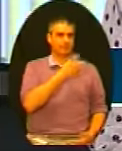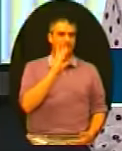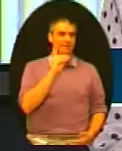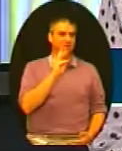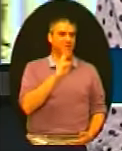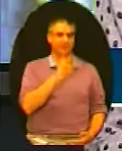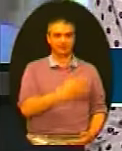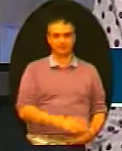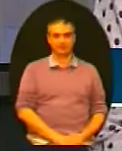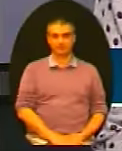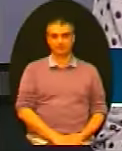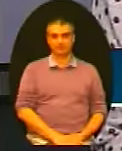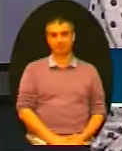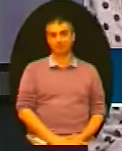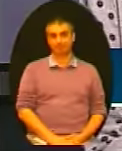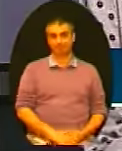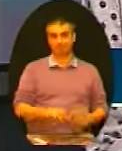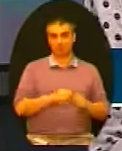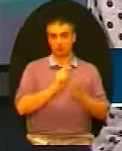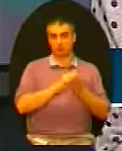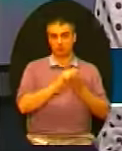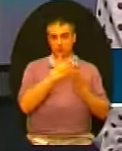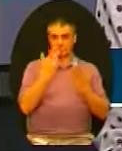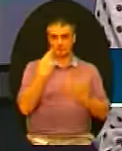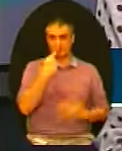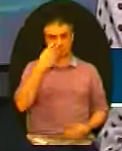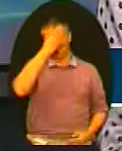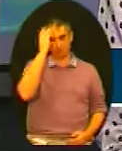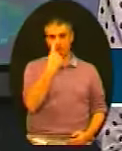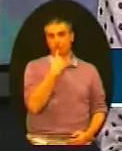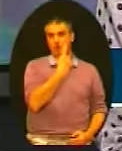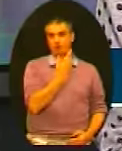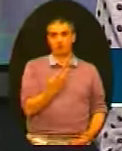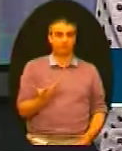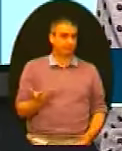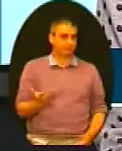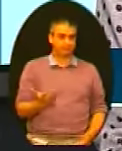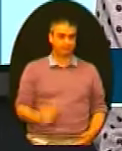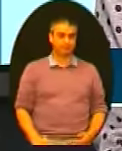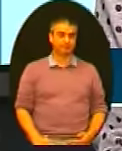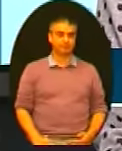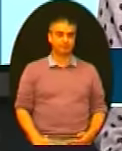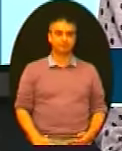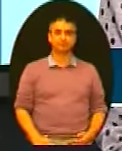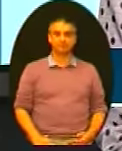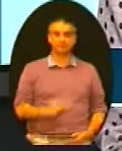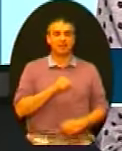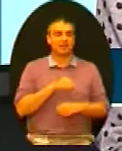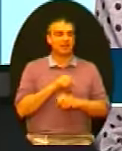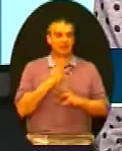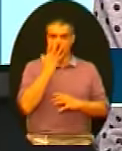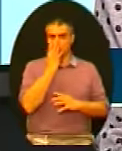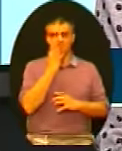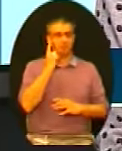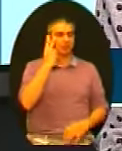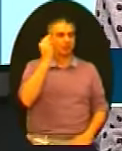שגי. אז באמת, כמו שנוסבאום אמר, וכמו שאולמרט אמר במו פיו, זה רגע עצוב.